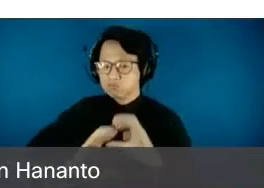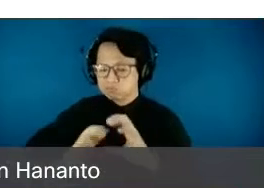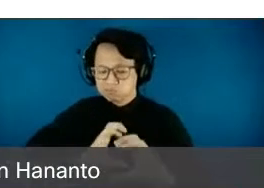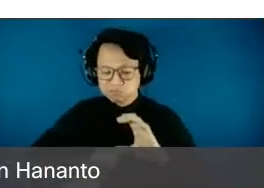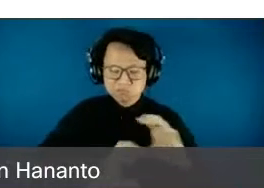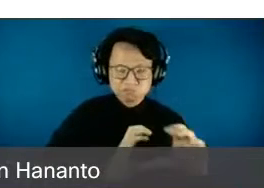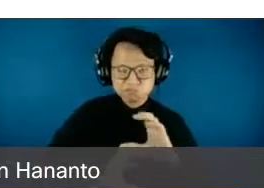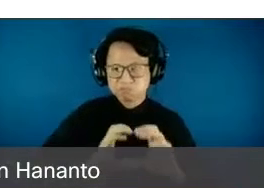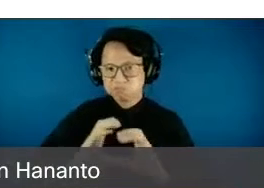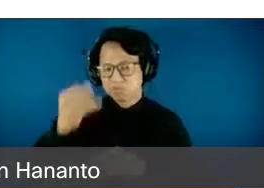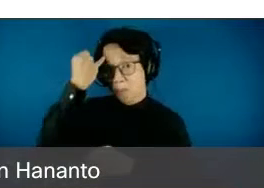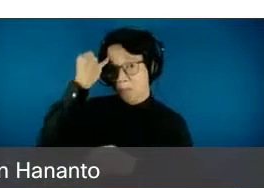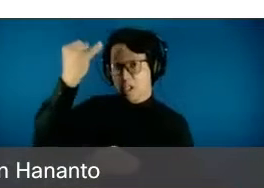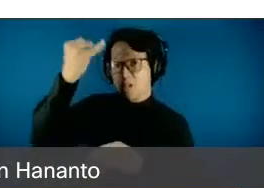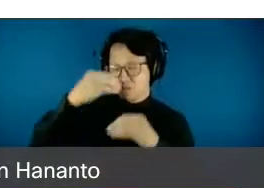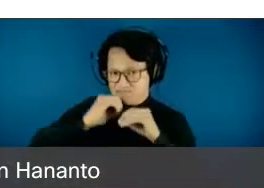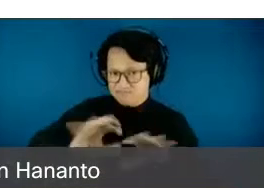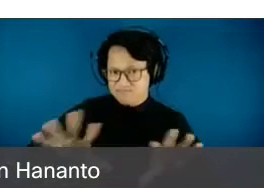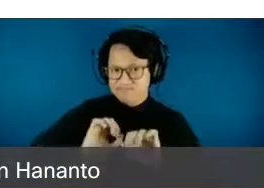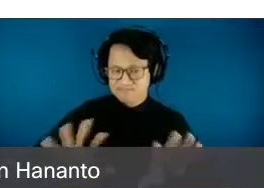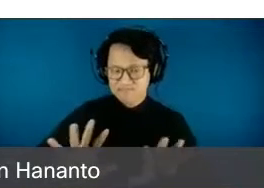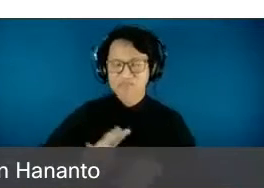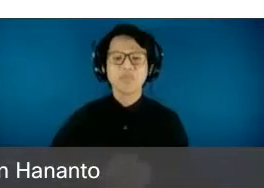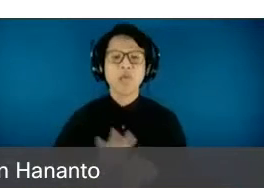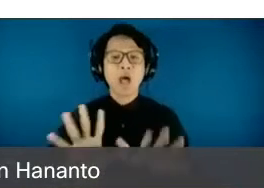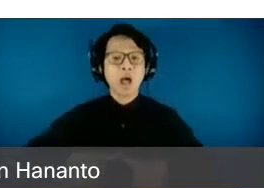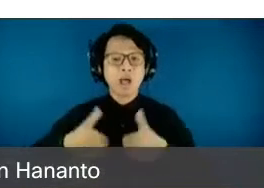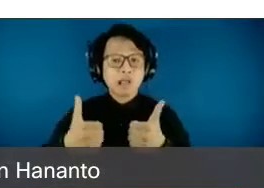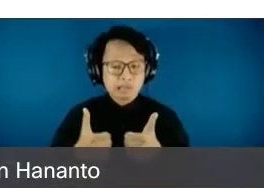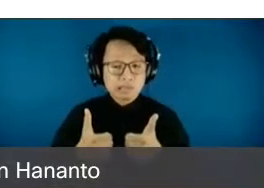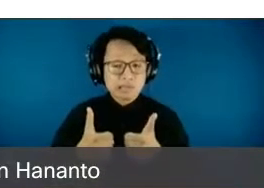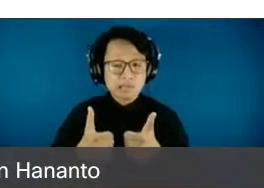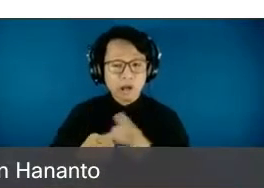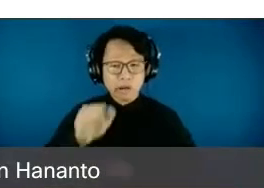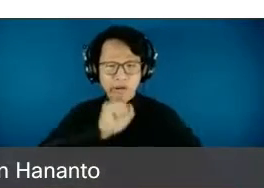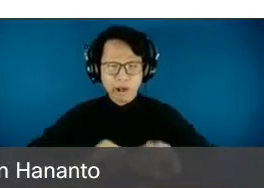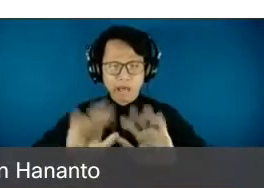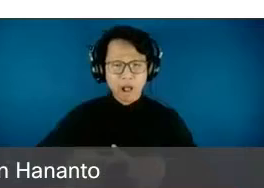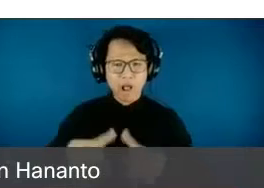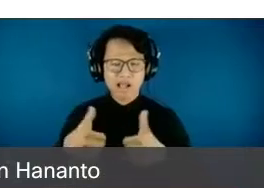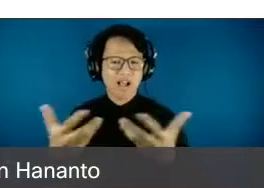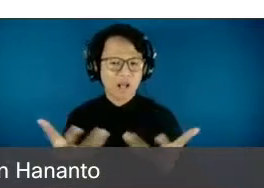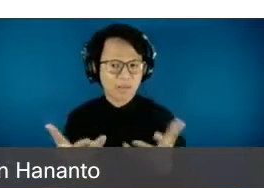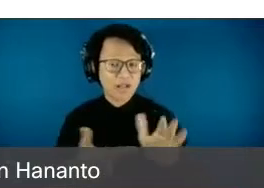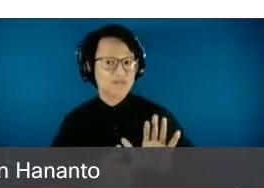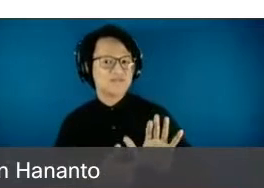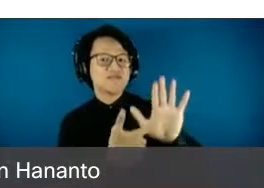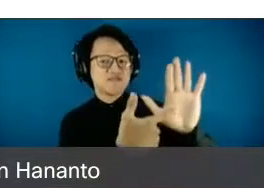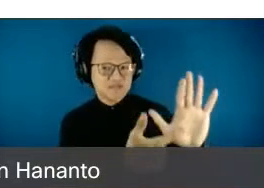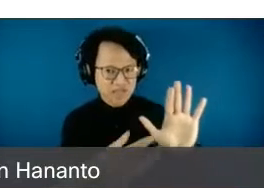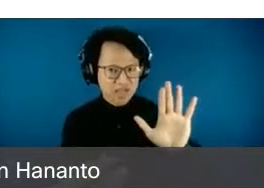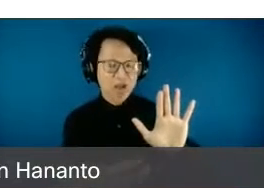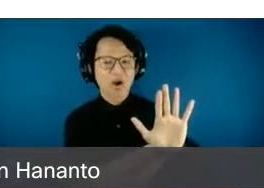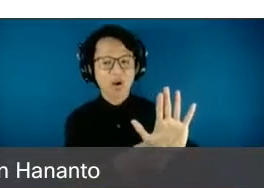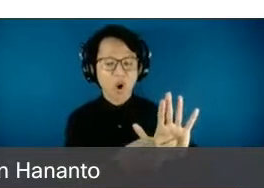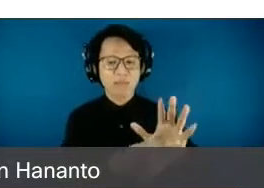berbagi ilmu. Dan hasil dari kegiatan yang sudah kami lakukan, kami paparkan dalam